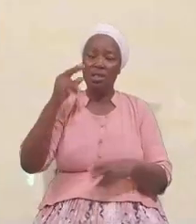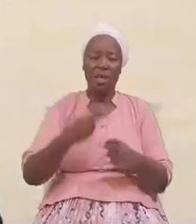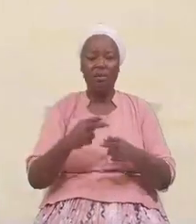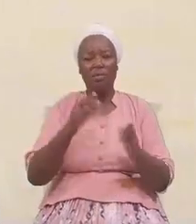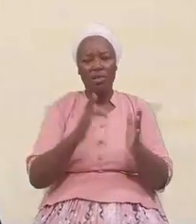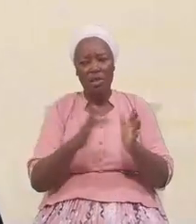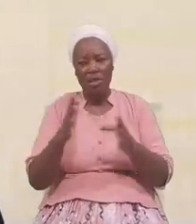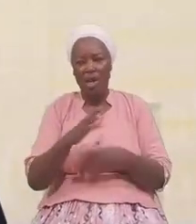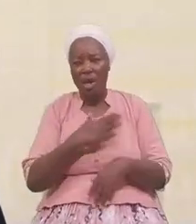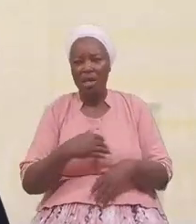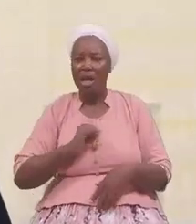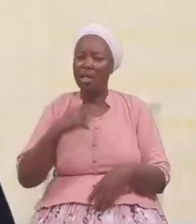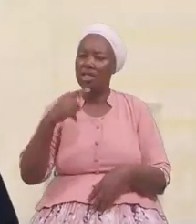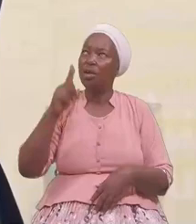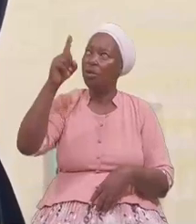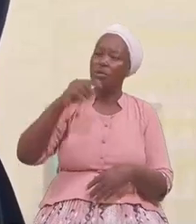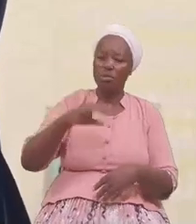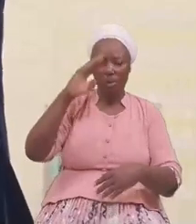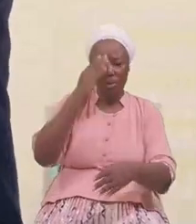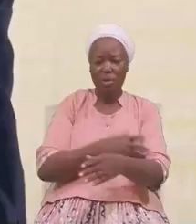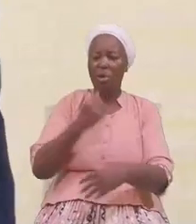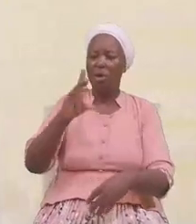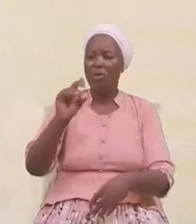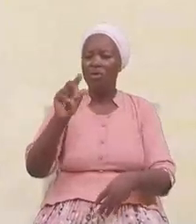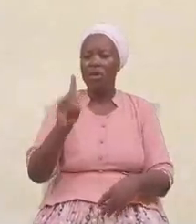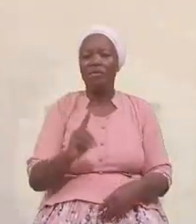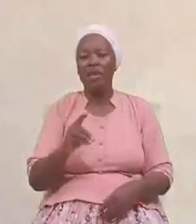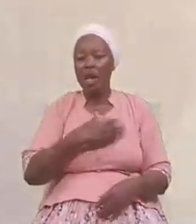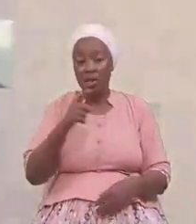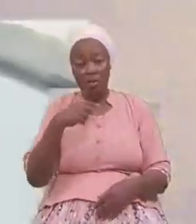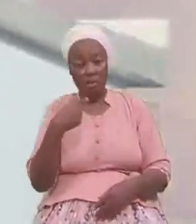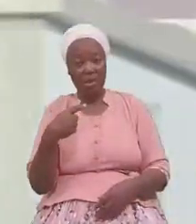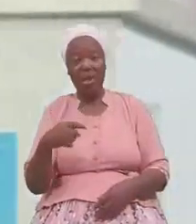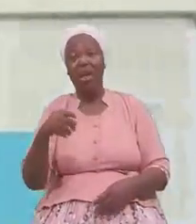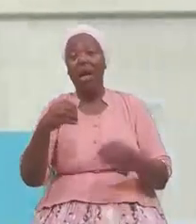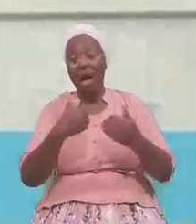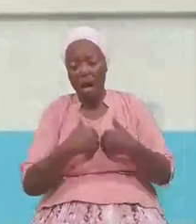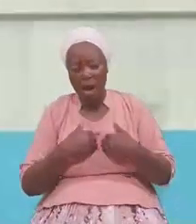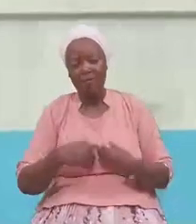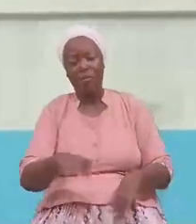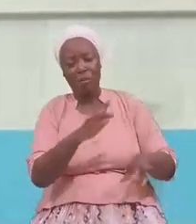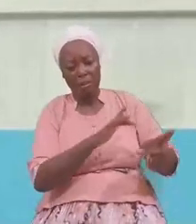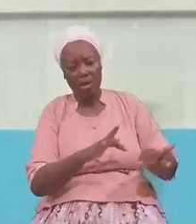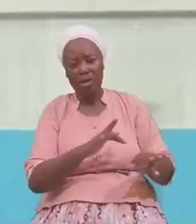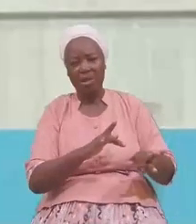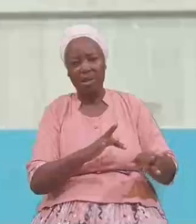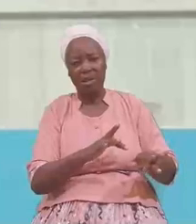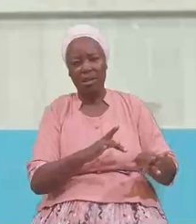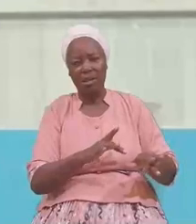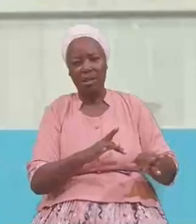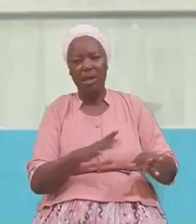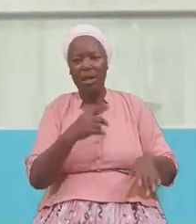Et tu dis, fils de David. Et tu dis, aie pitié de moi. La